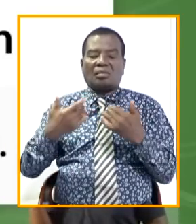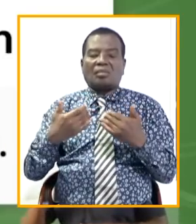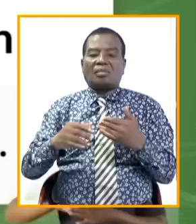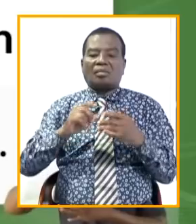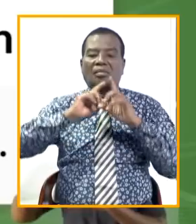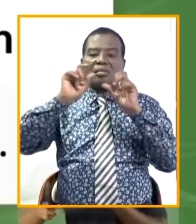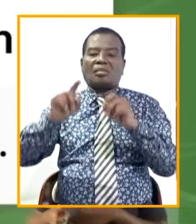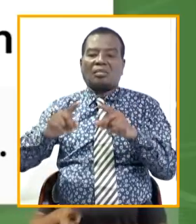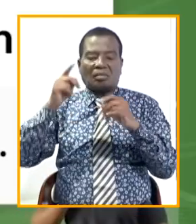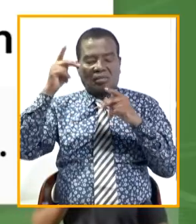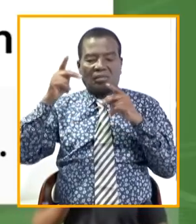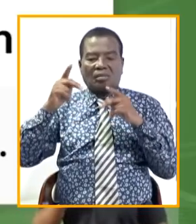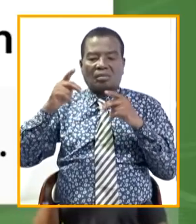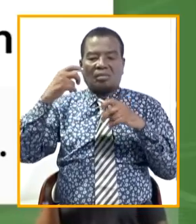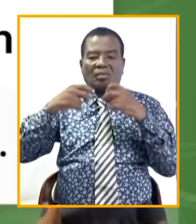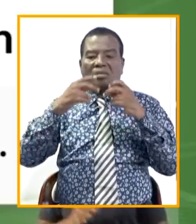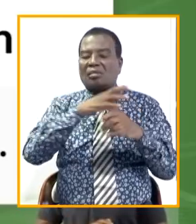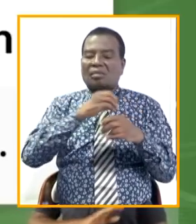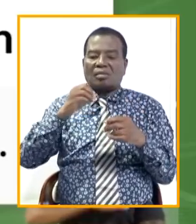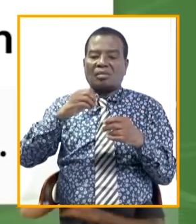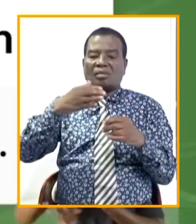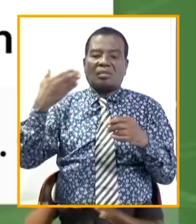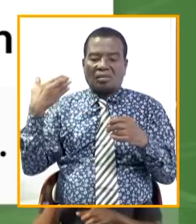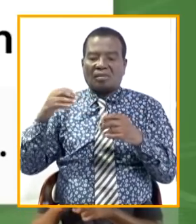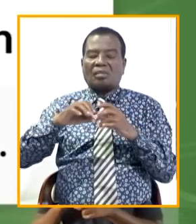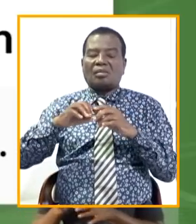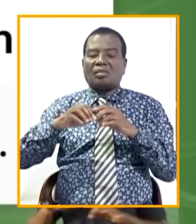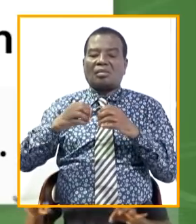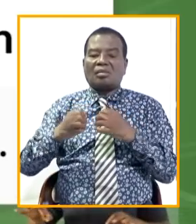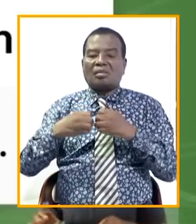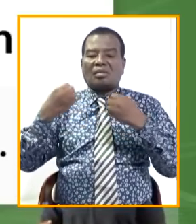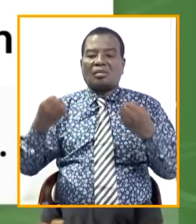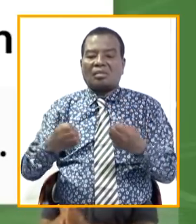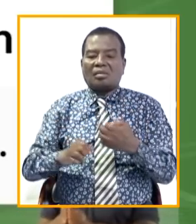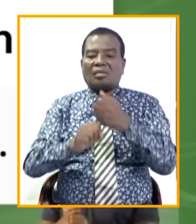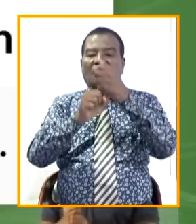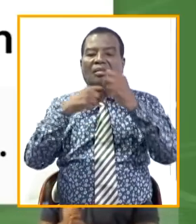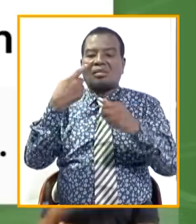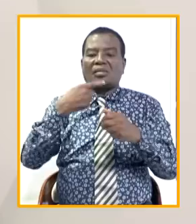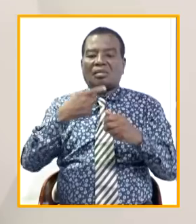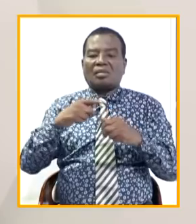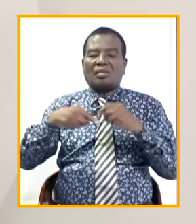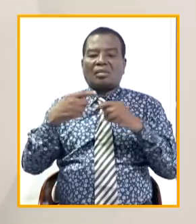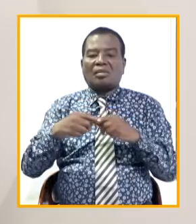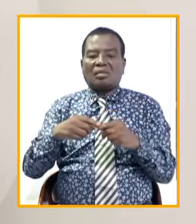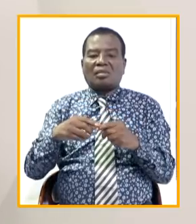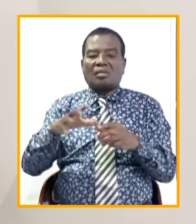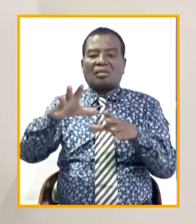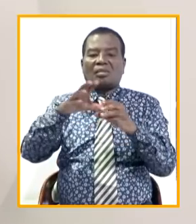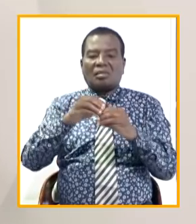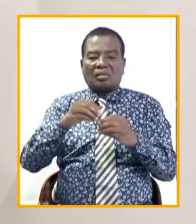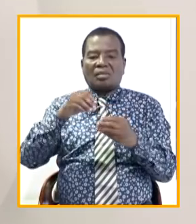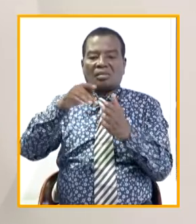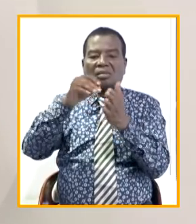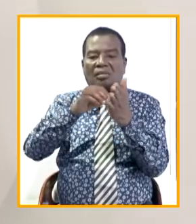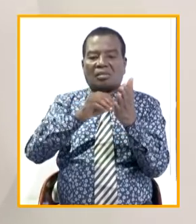poser votre préoccupation et derrière, il y a une équipe support de la DPFC qui va réceptionner, sinon